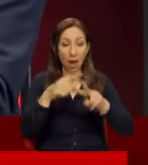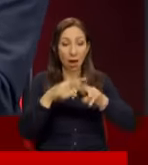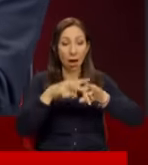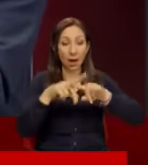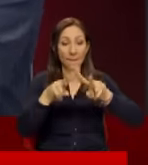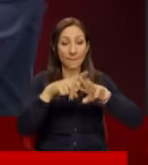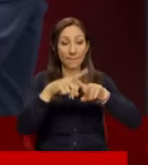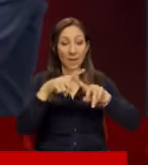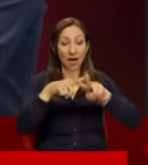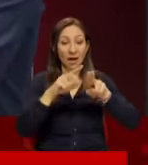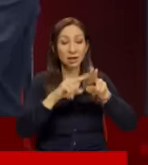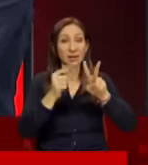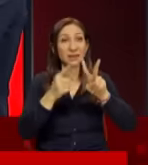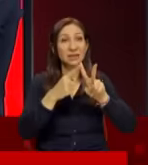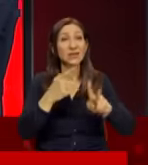Akın